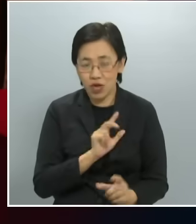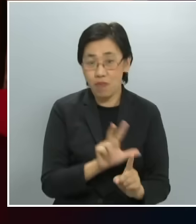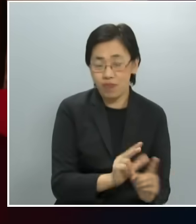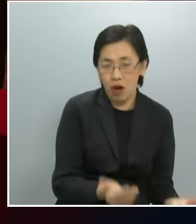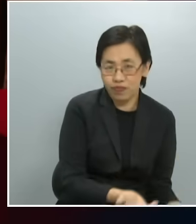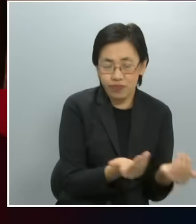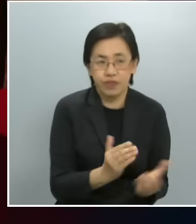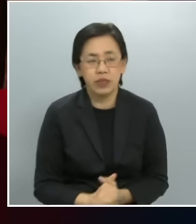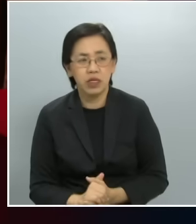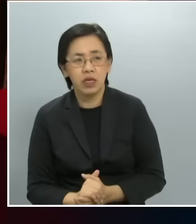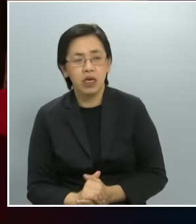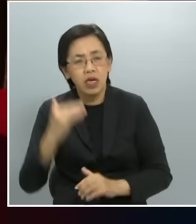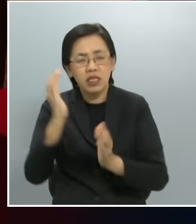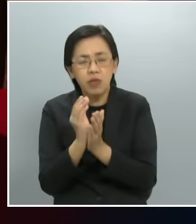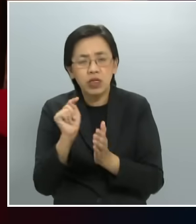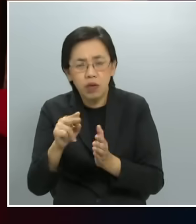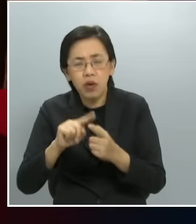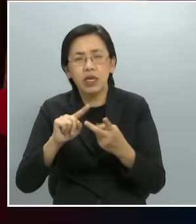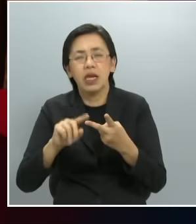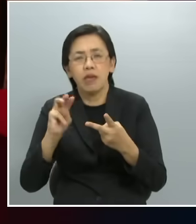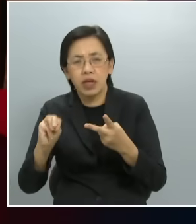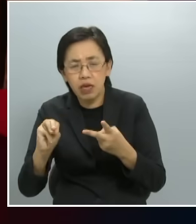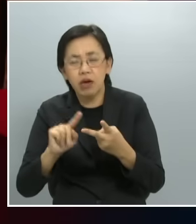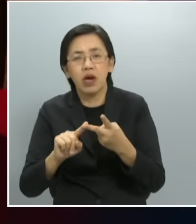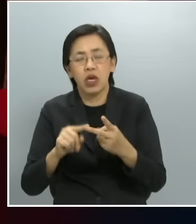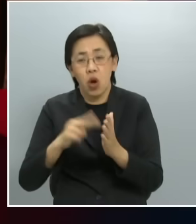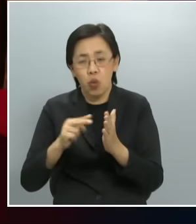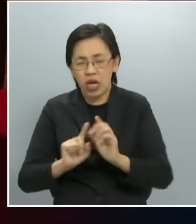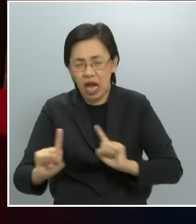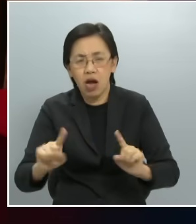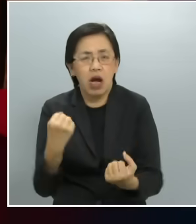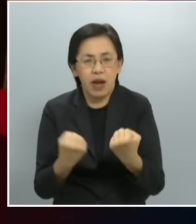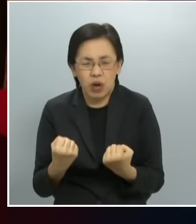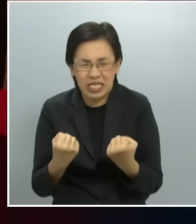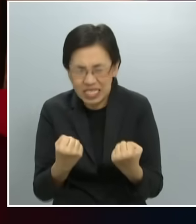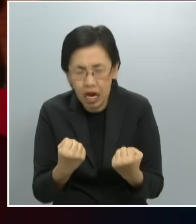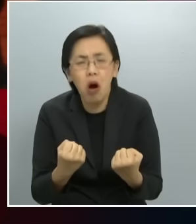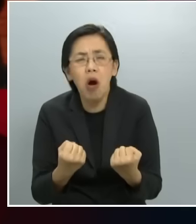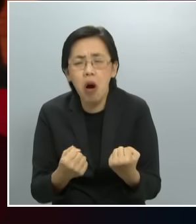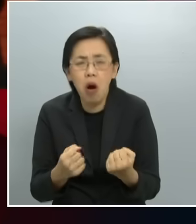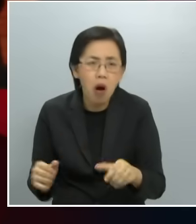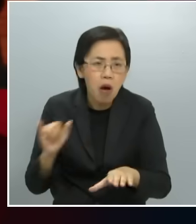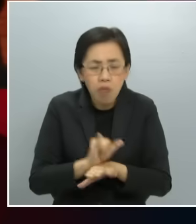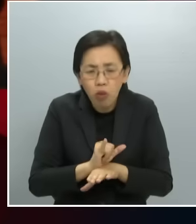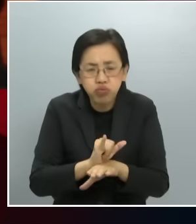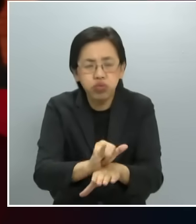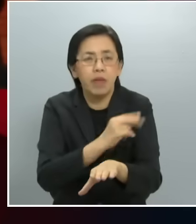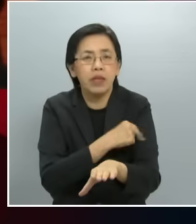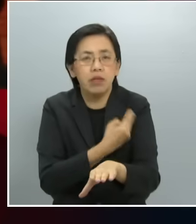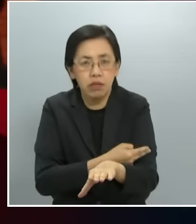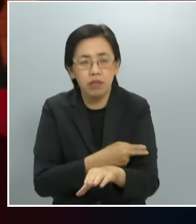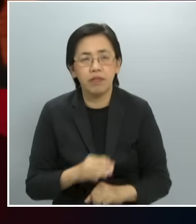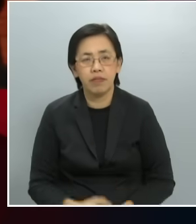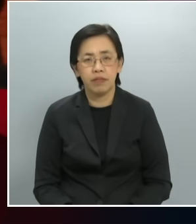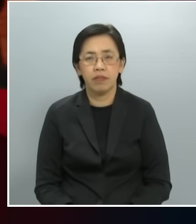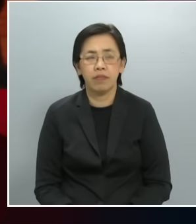ทศพลจะสิบตำรวจเมธิดก่อนนะครับวิ่งไปเอารถยนต์มาเพื่อพาสารวัตรศิวกรเนี่ยไปส่งโรงพยาบาล